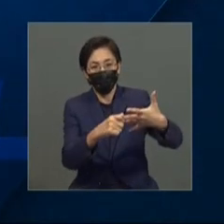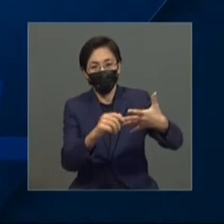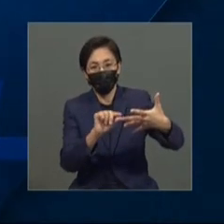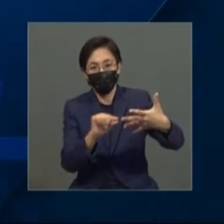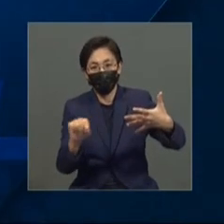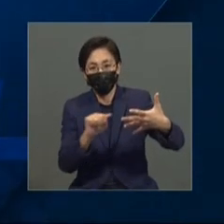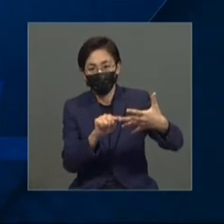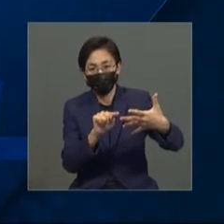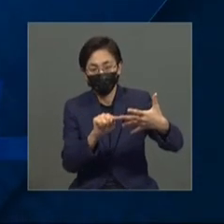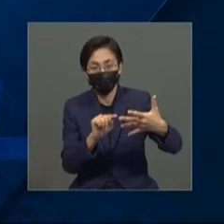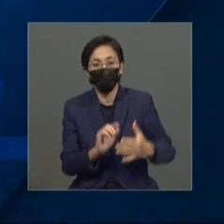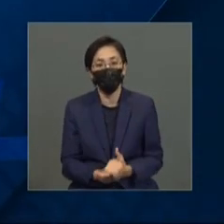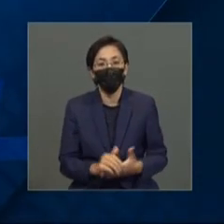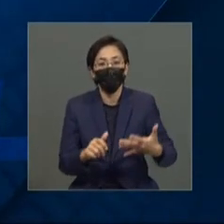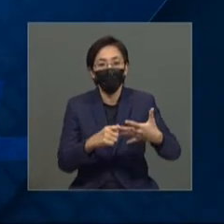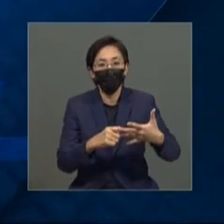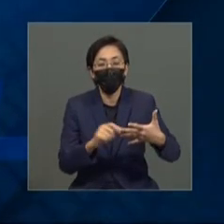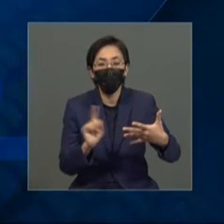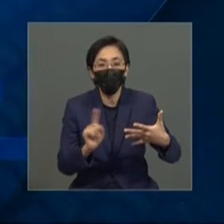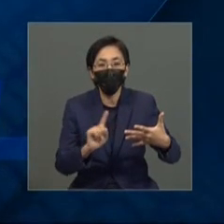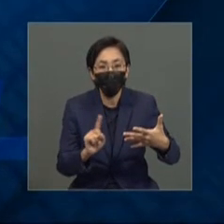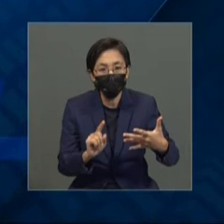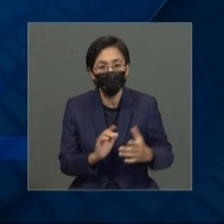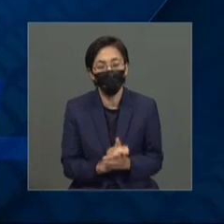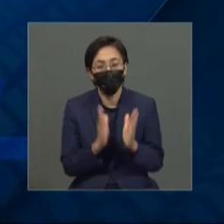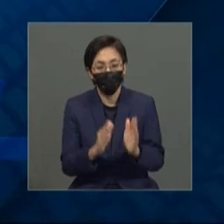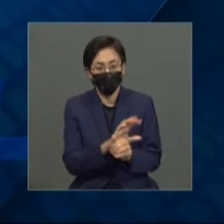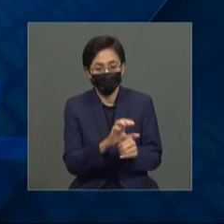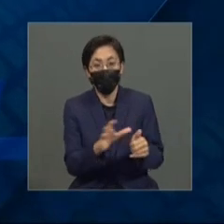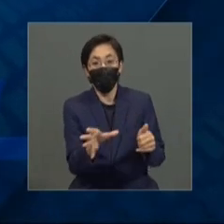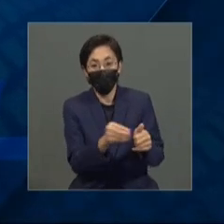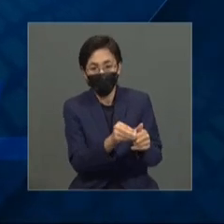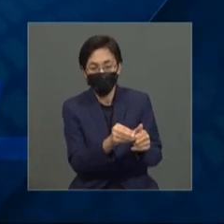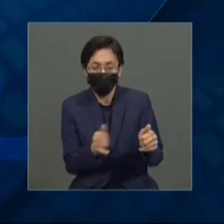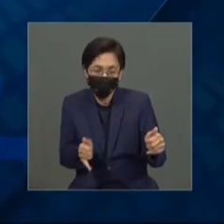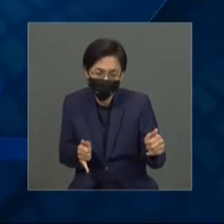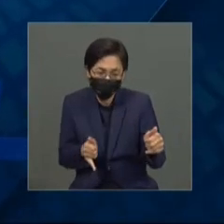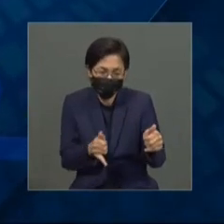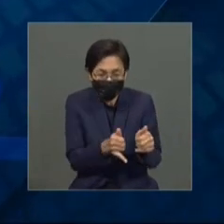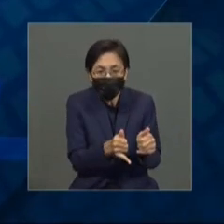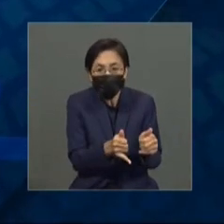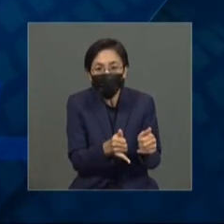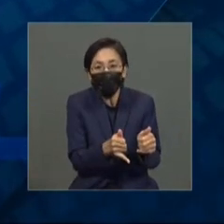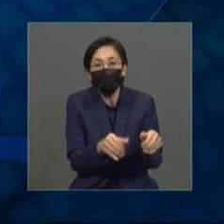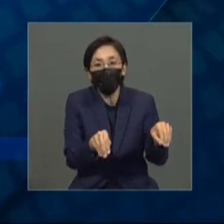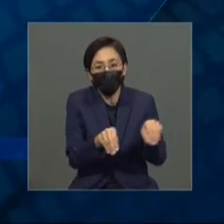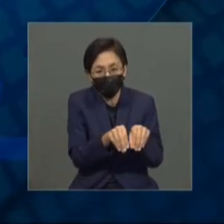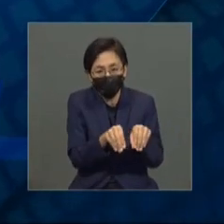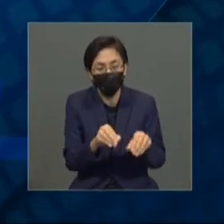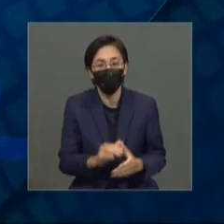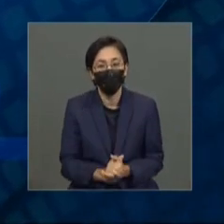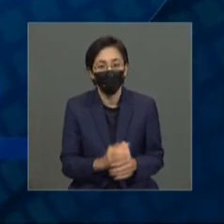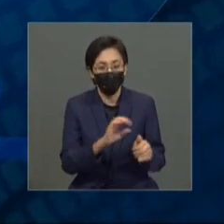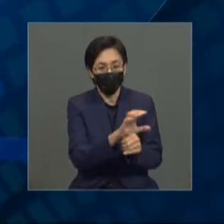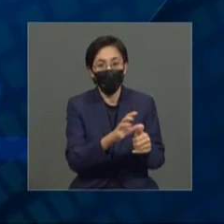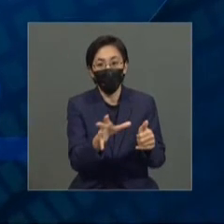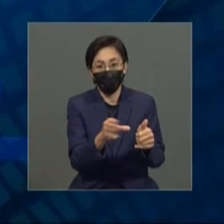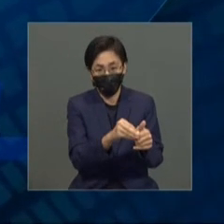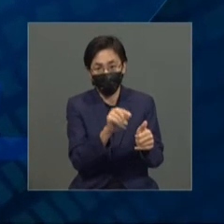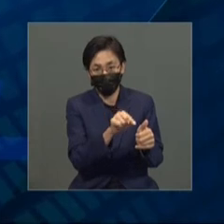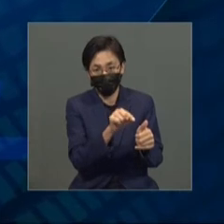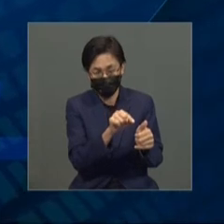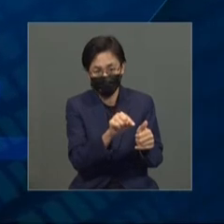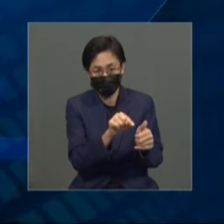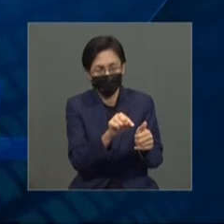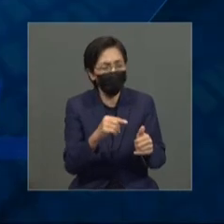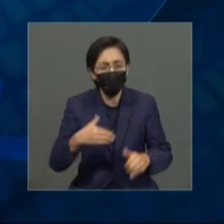ไปก็จะเป็นปัจจัยเสี่ยงในเรื่องของการสัมผัสผู้ป่วยยืนยันหมายความว่าผู้ป่วยที่ติดเชื้อในระยะแรกก็